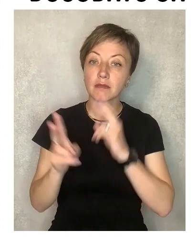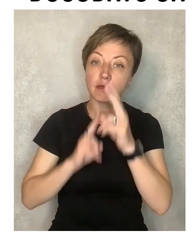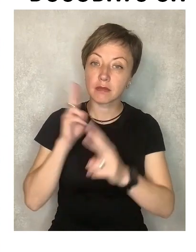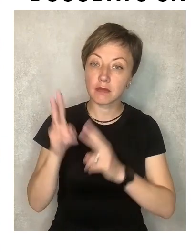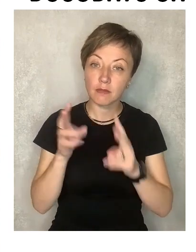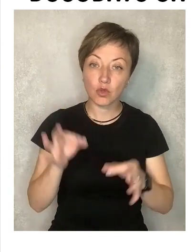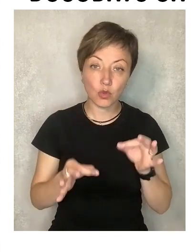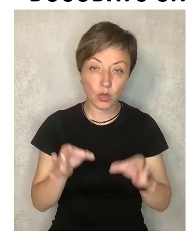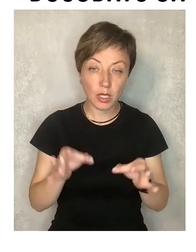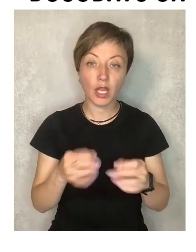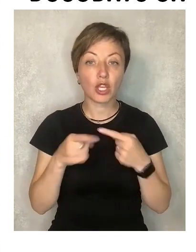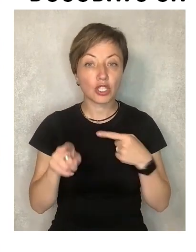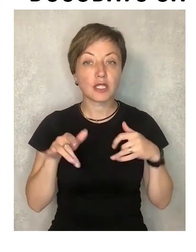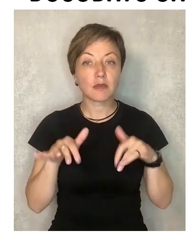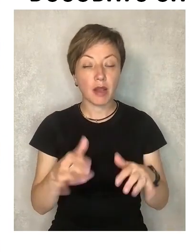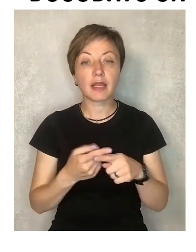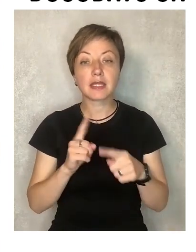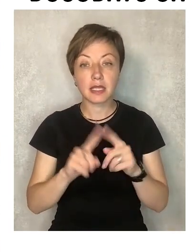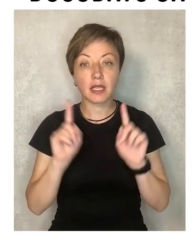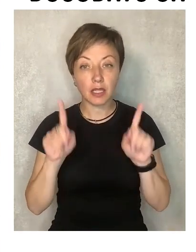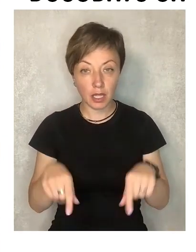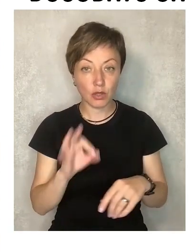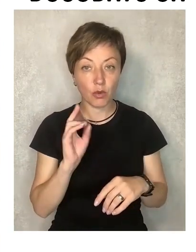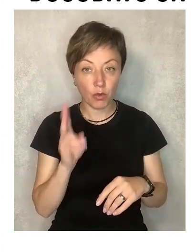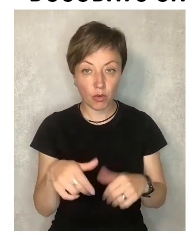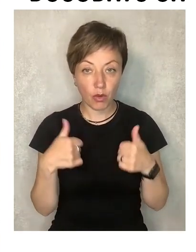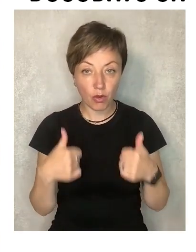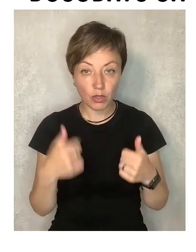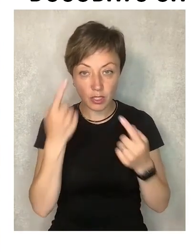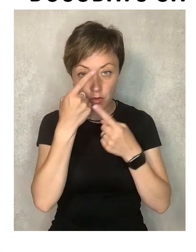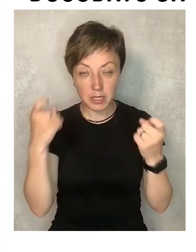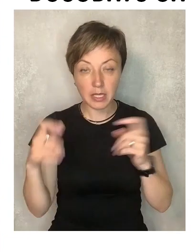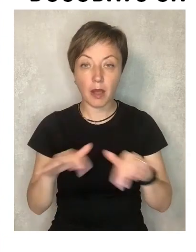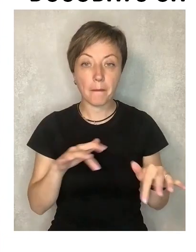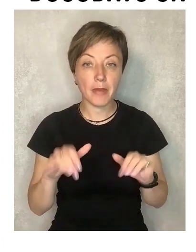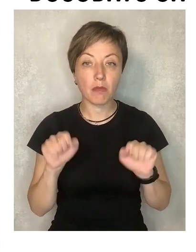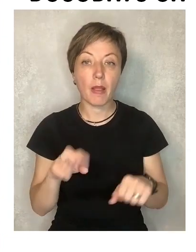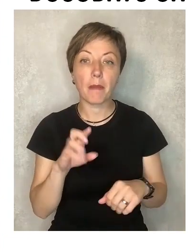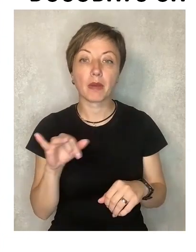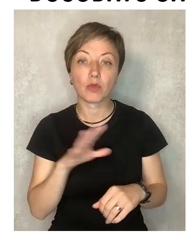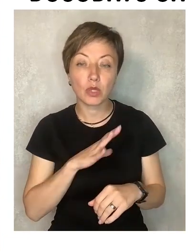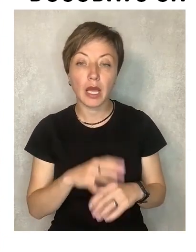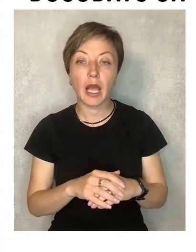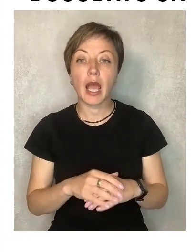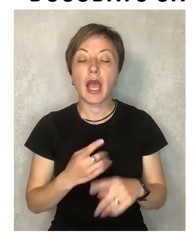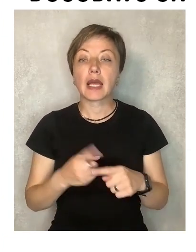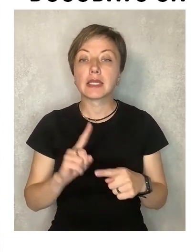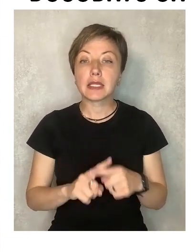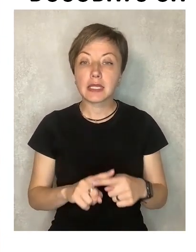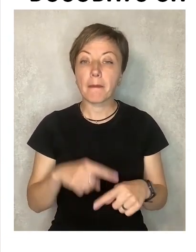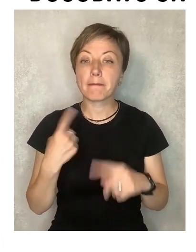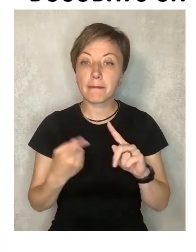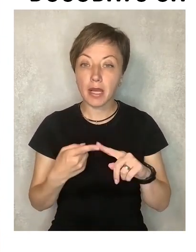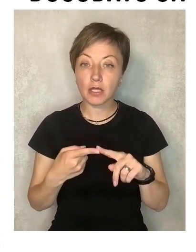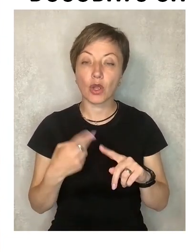Просто інша справа, ну, і це теж буде, типу, дуже хороша інформаційна кампанія могла б бути. І це крок перший, ви можете